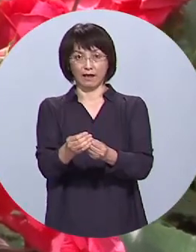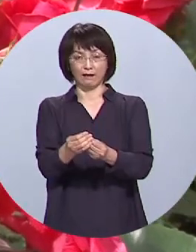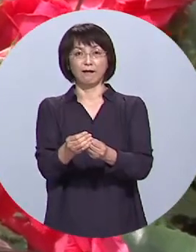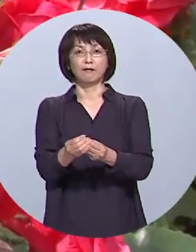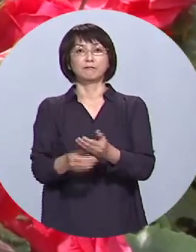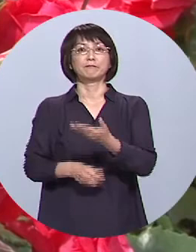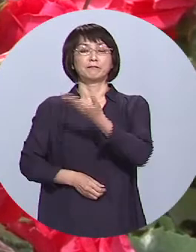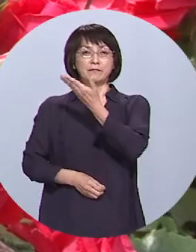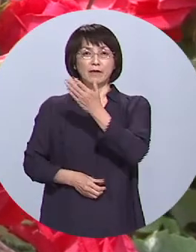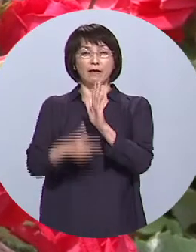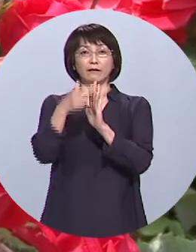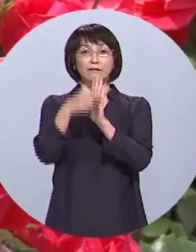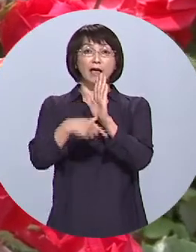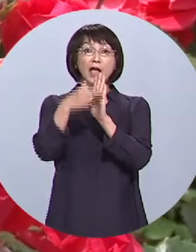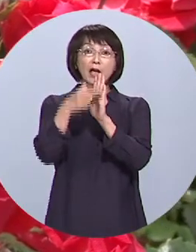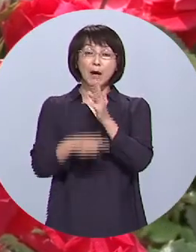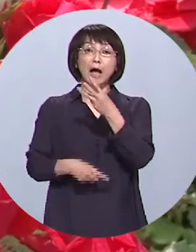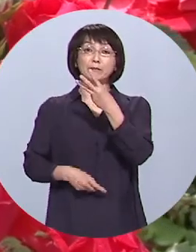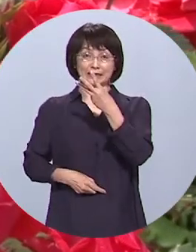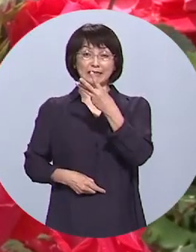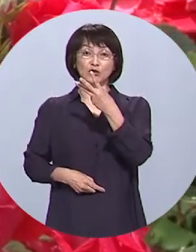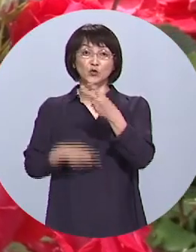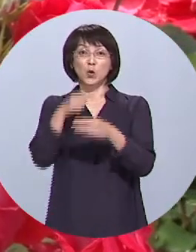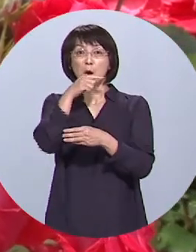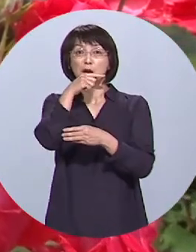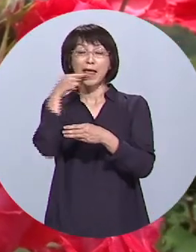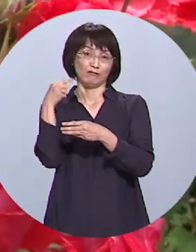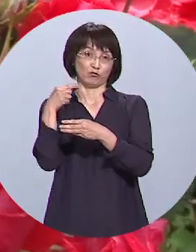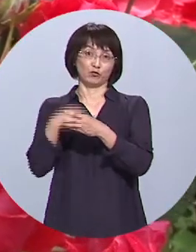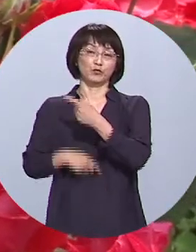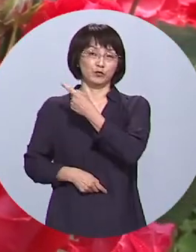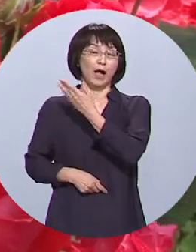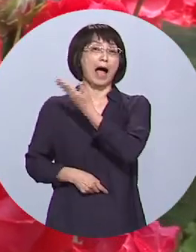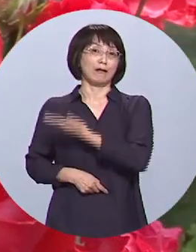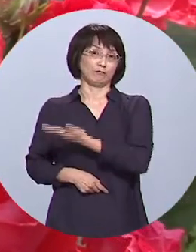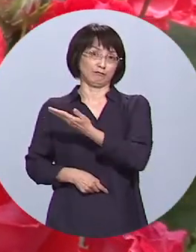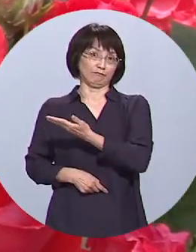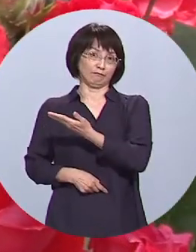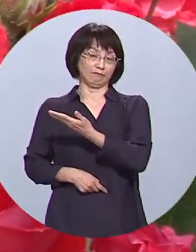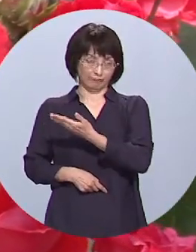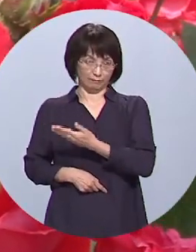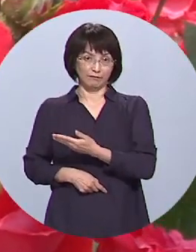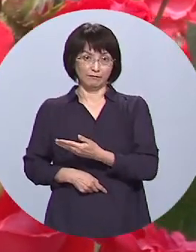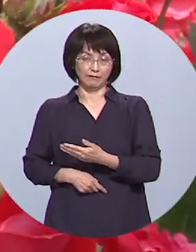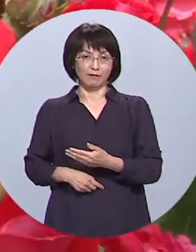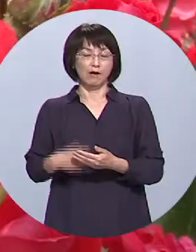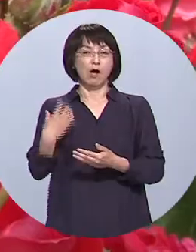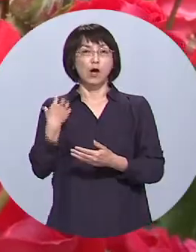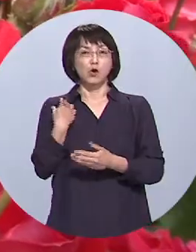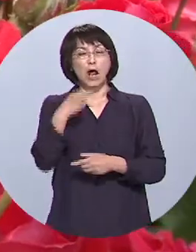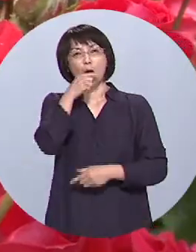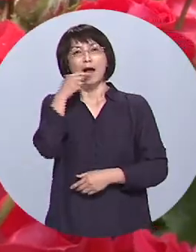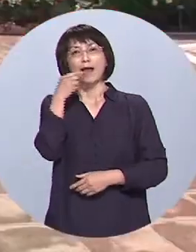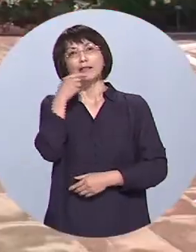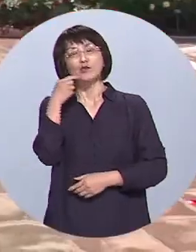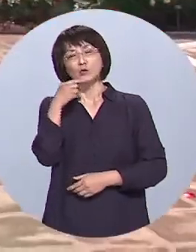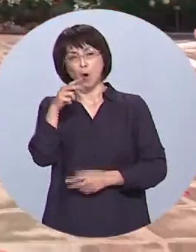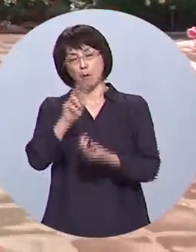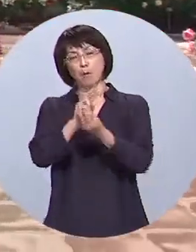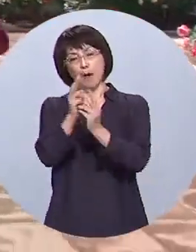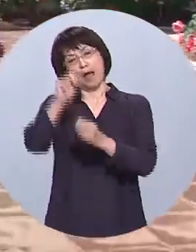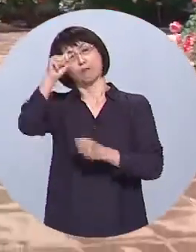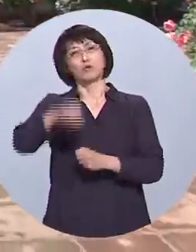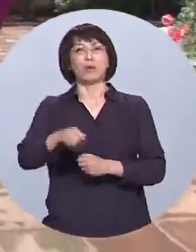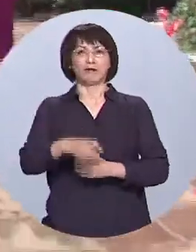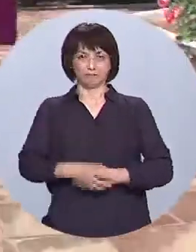の赤、誰からも愛される力強さがテーマの浦和レッツ公認のバラなんです。 先